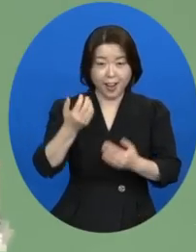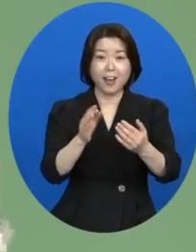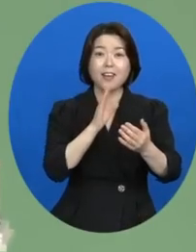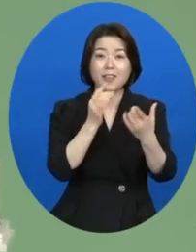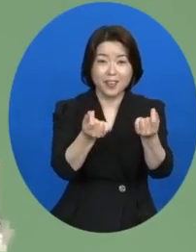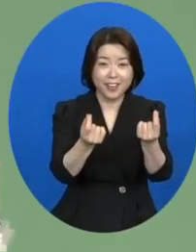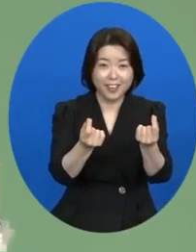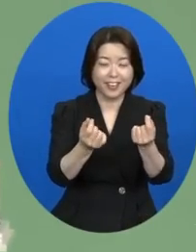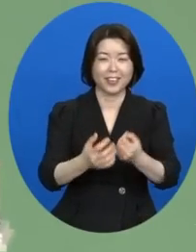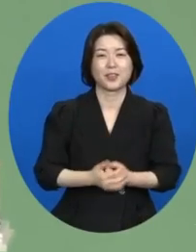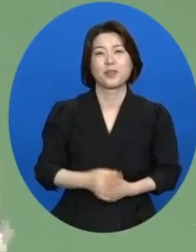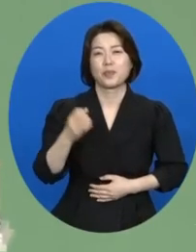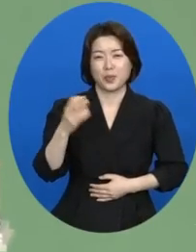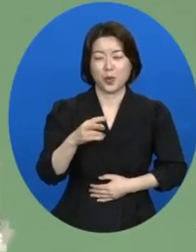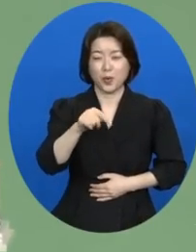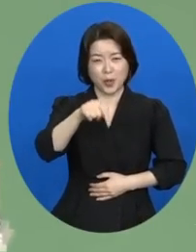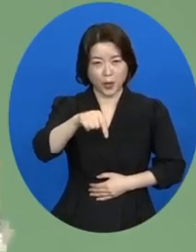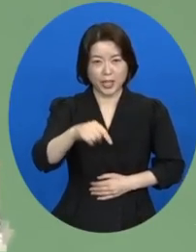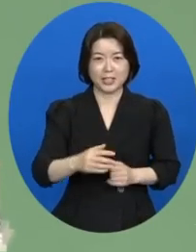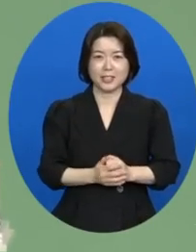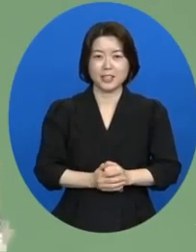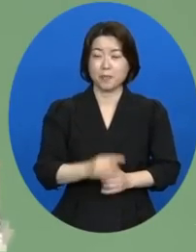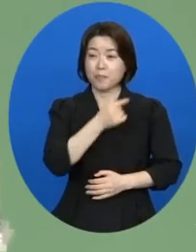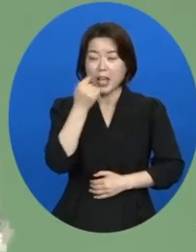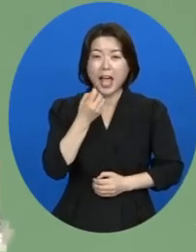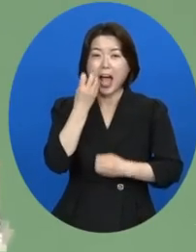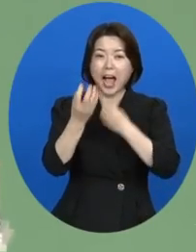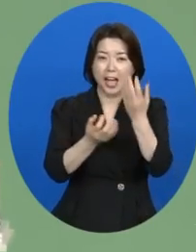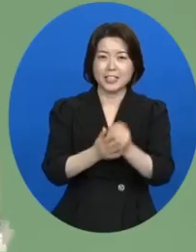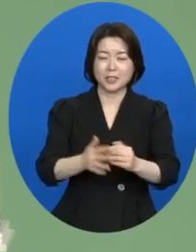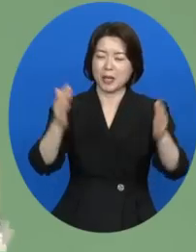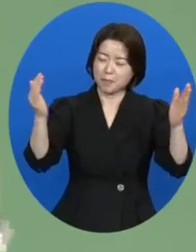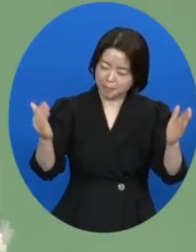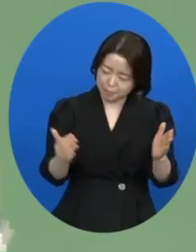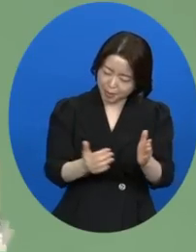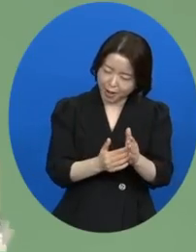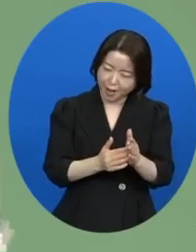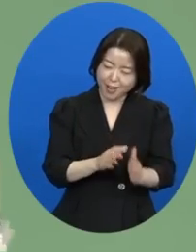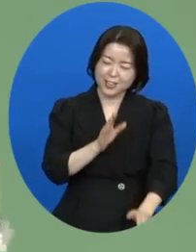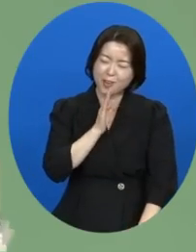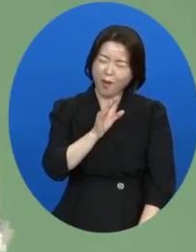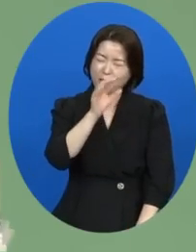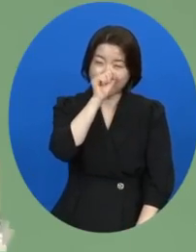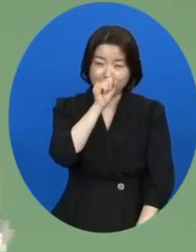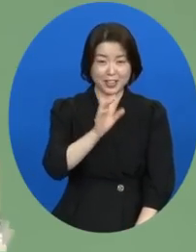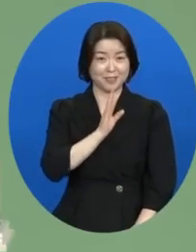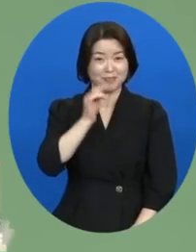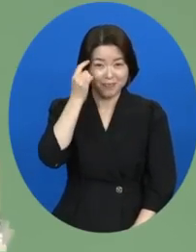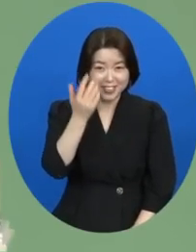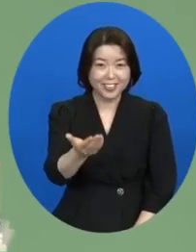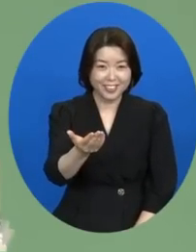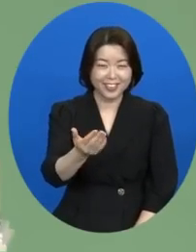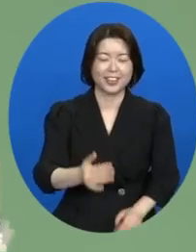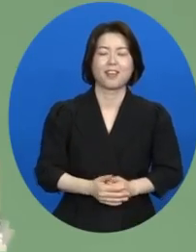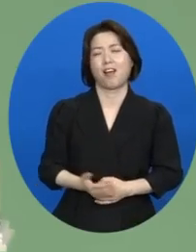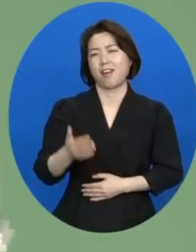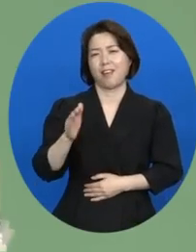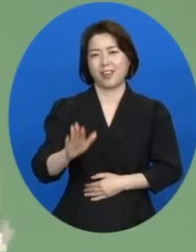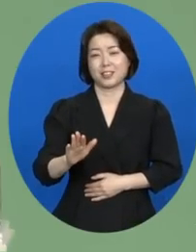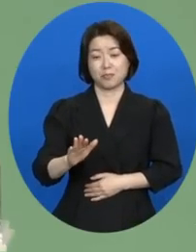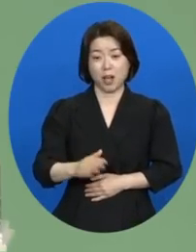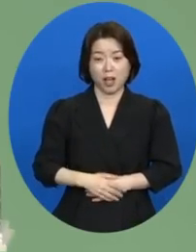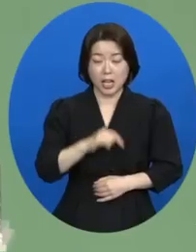같습니다. 그리고 여기에서 간증이 마치면 얼마나 좋을까요? 하지만